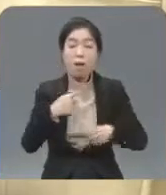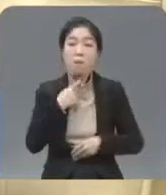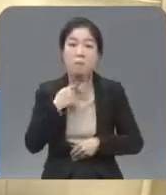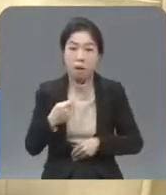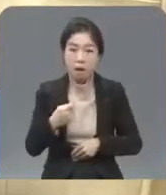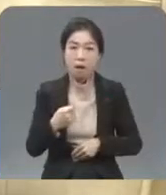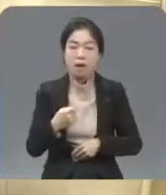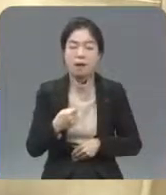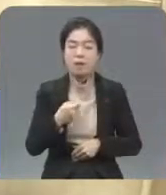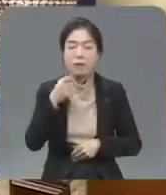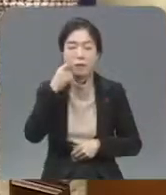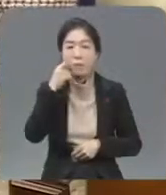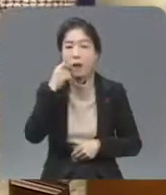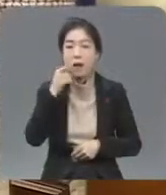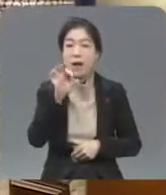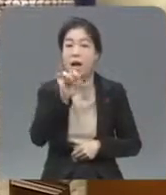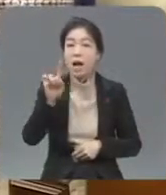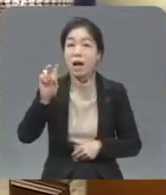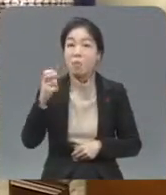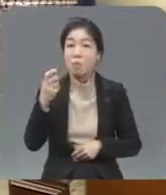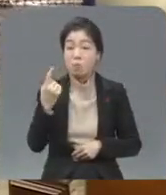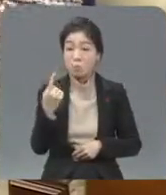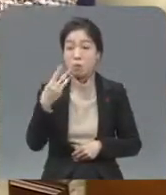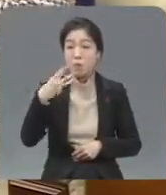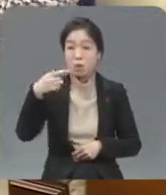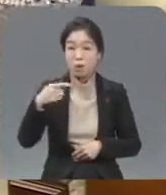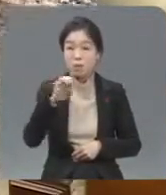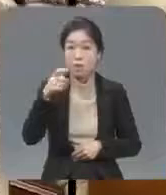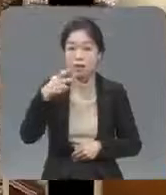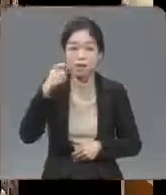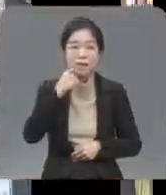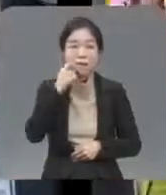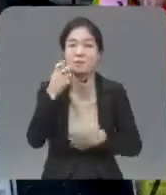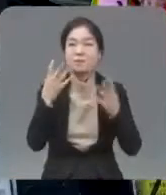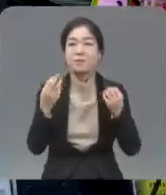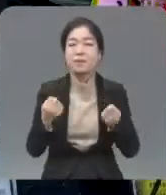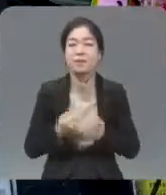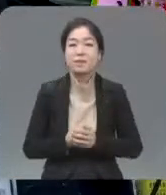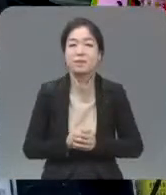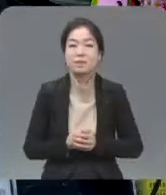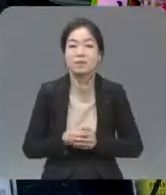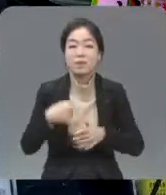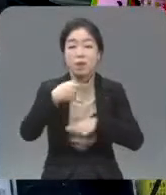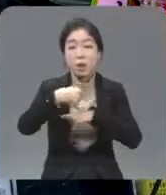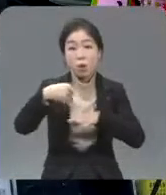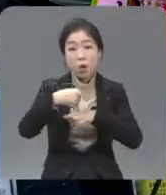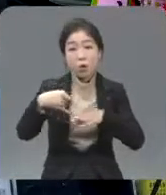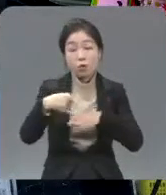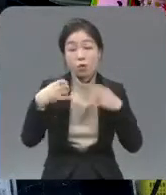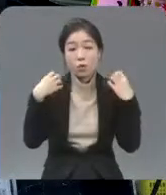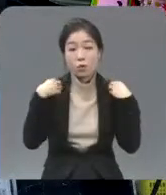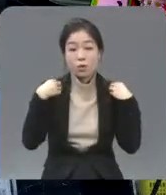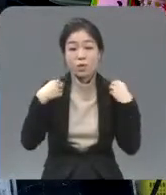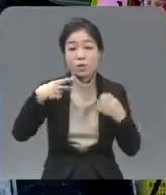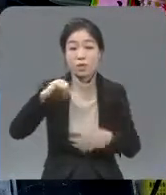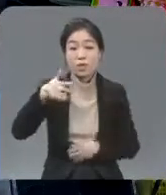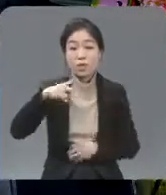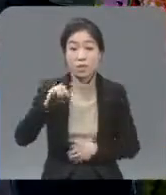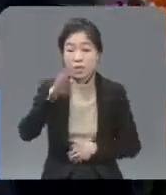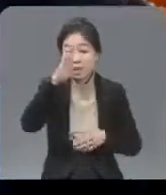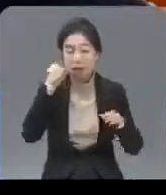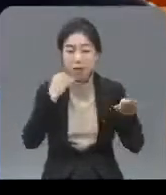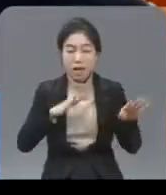스타로 대표곡인 아모르 파티가 국내에서 인기를 끌었습니다. 완도군이 신지면 해양치유